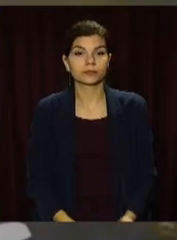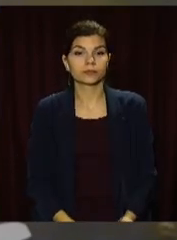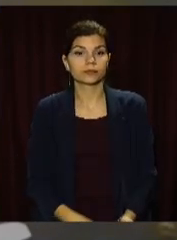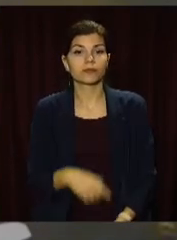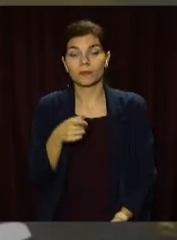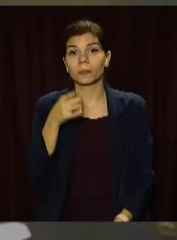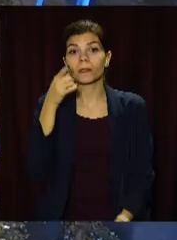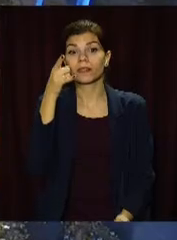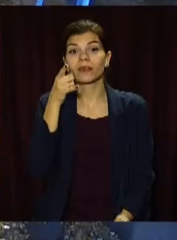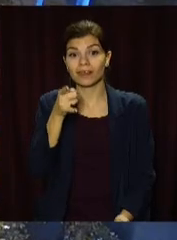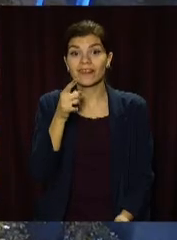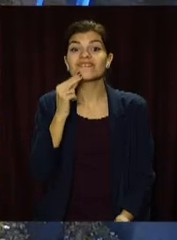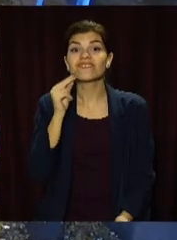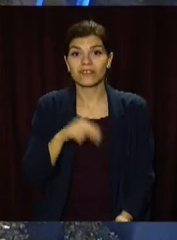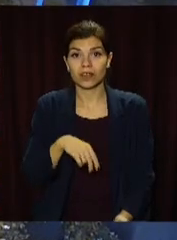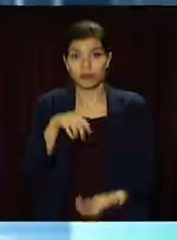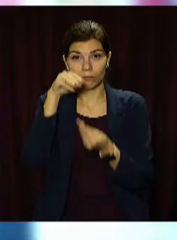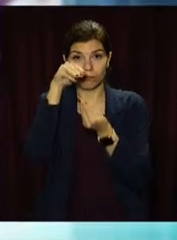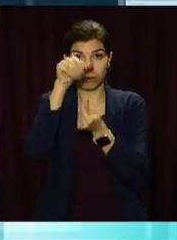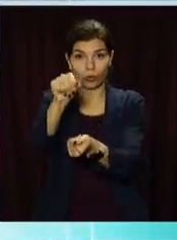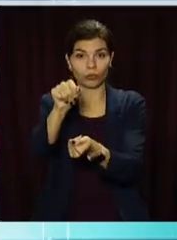позашляховика зник з місця пригоди.